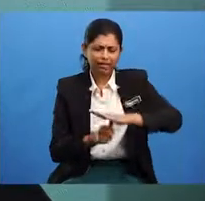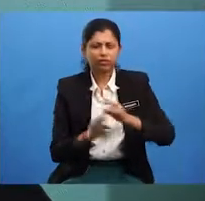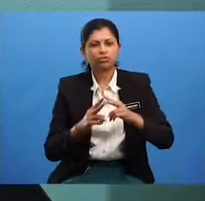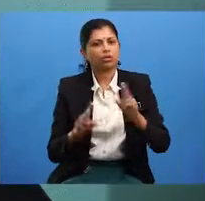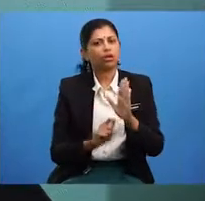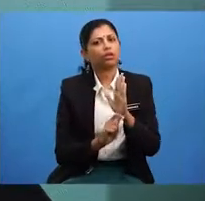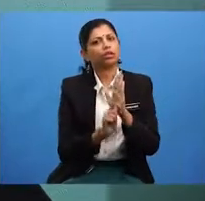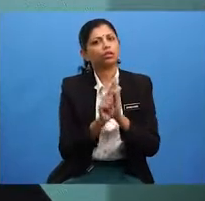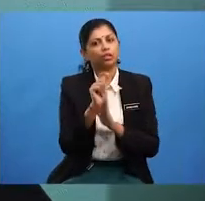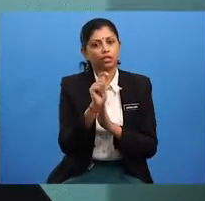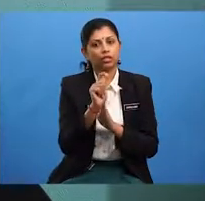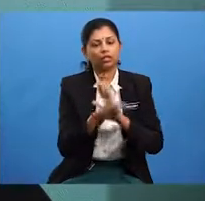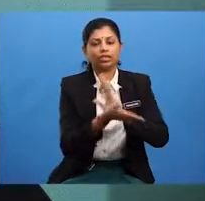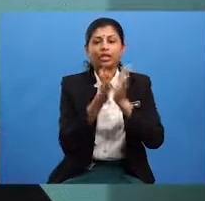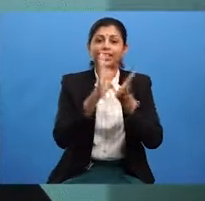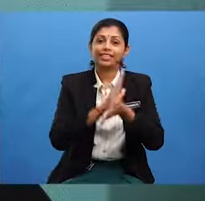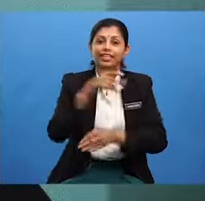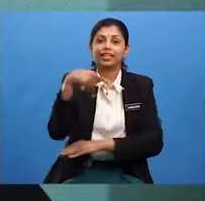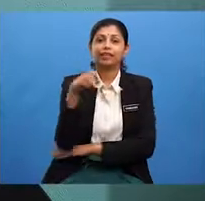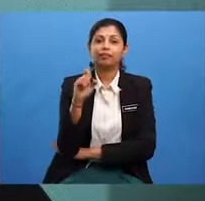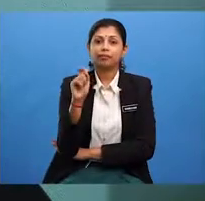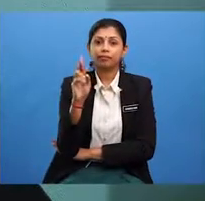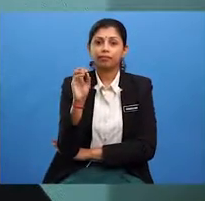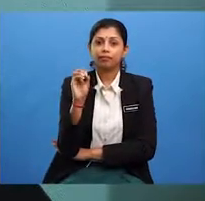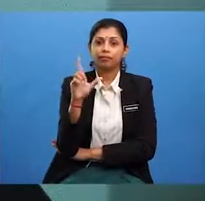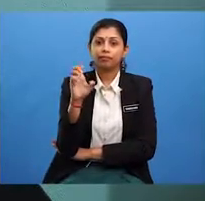tinggi, maka terhasillah petroleum.